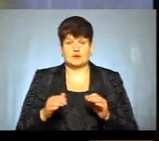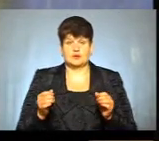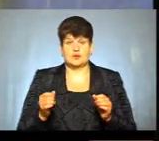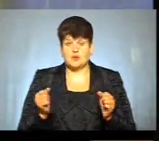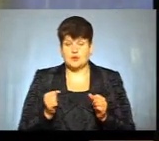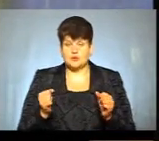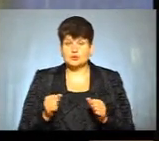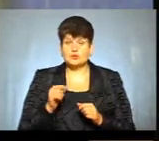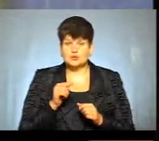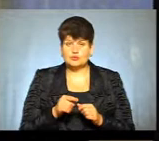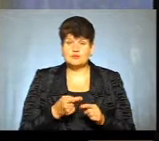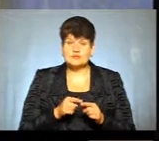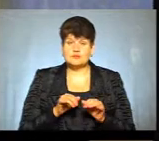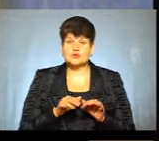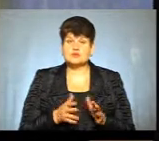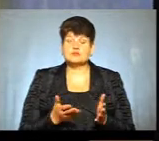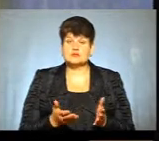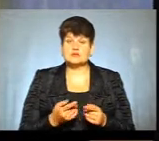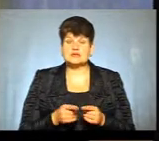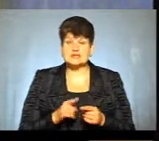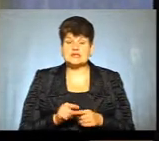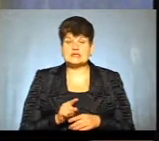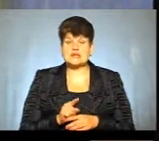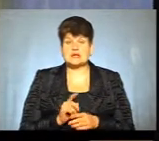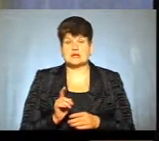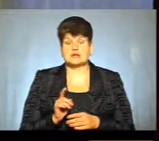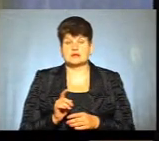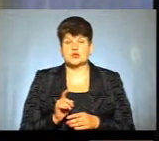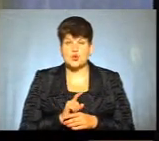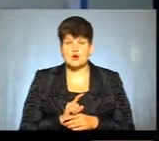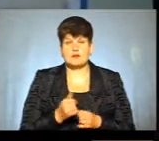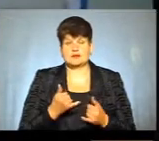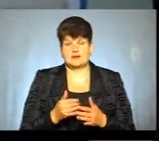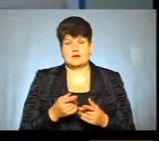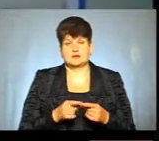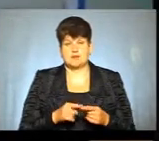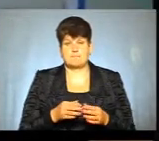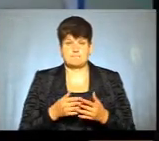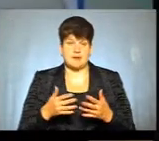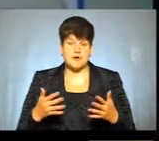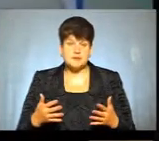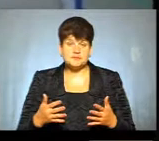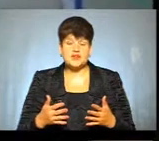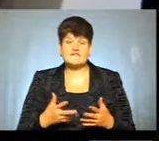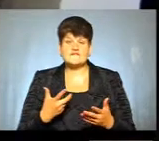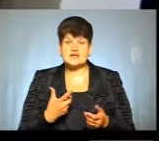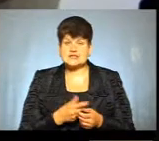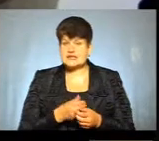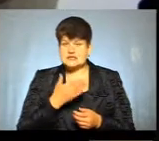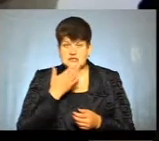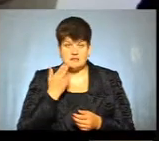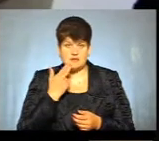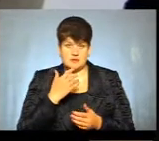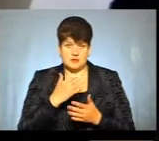Тому такі от процедури, ну, це є стандартна норма для імунобіологічних препаратів. Вакцинації від грипу немає в календарі